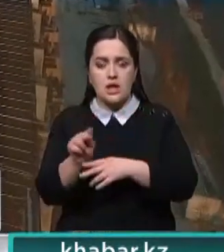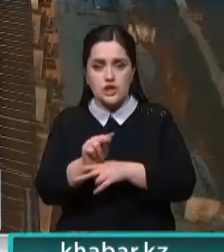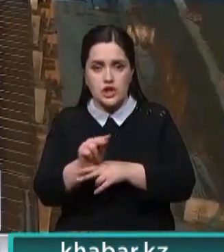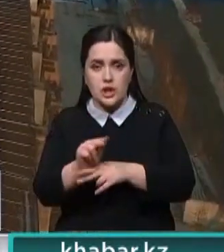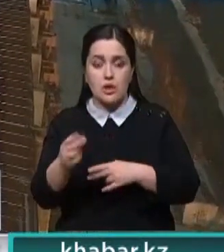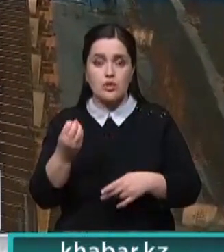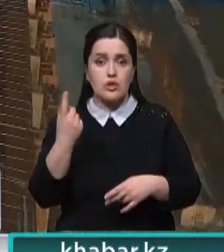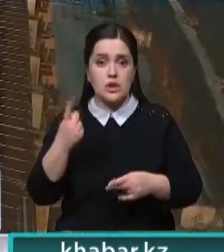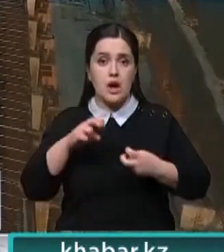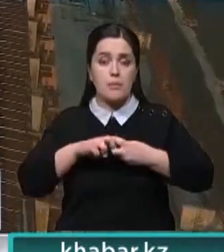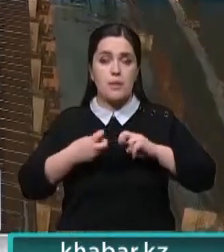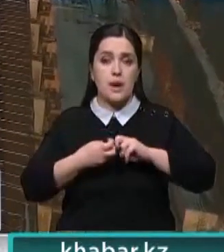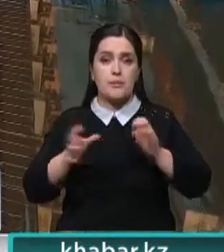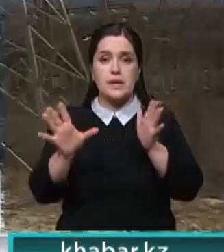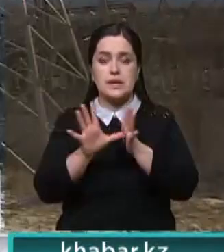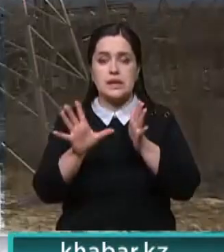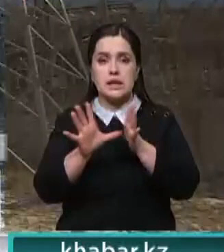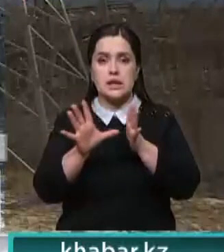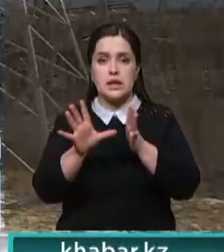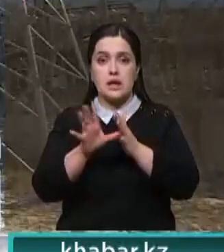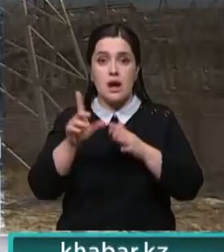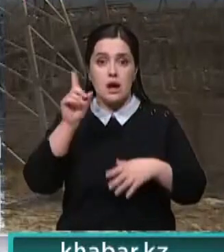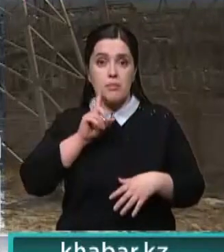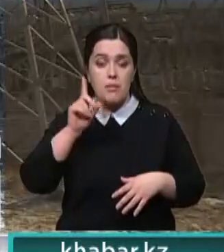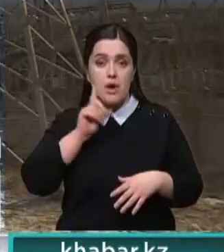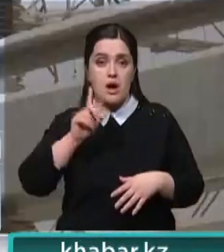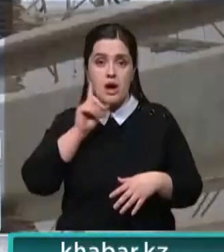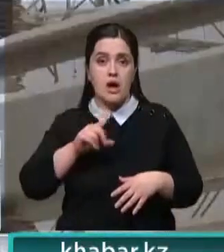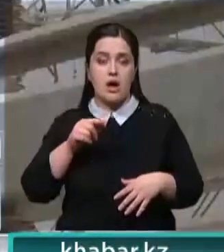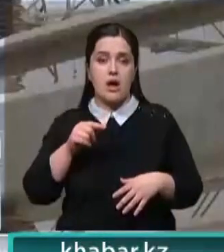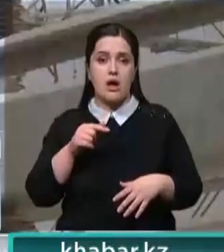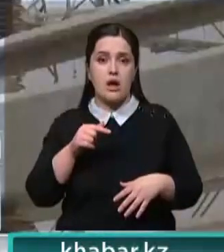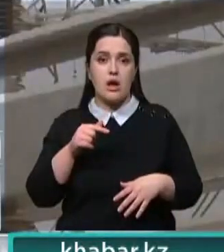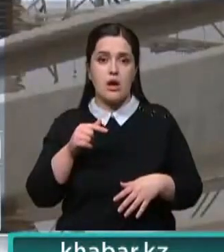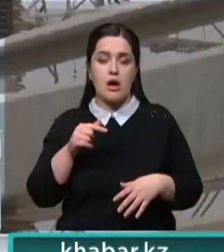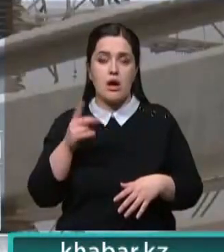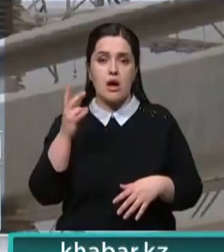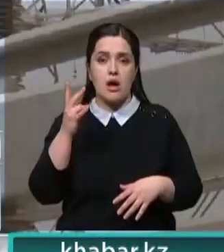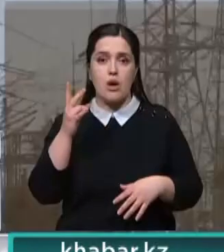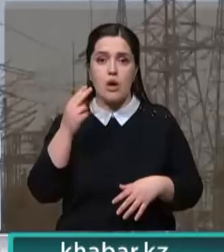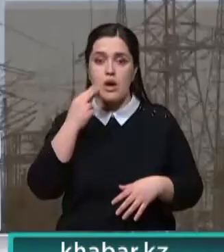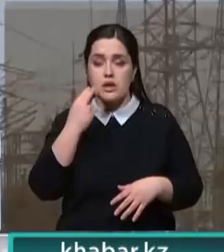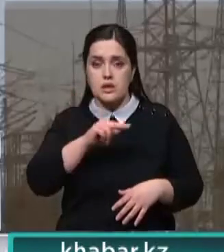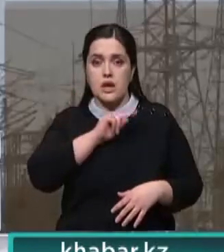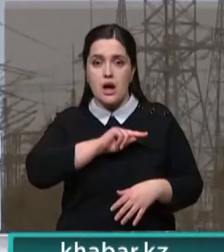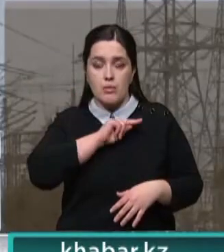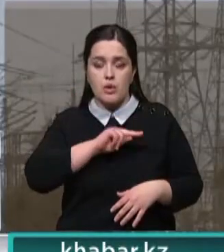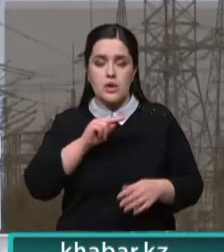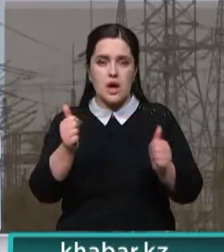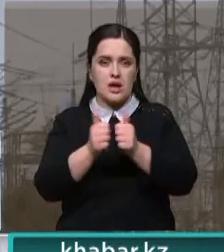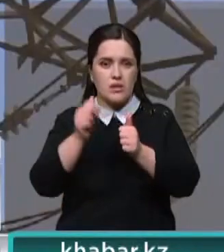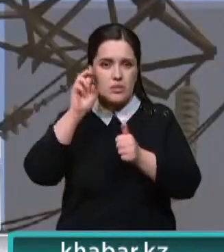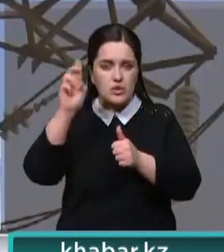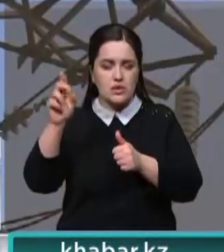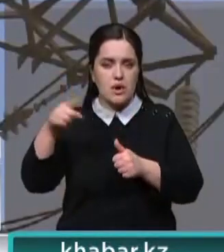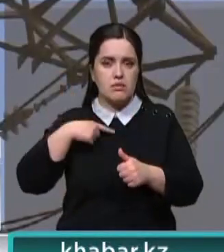одна острая проблема – энергетическая. И пока что мы отчасти зависим от качества работы энергосистем сопредельных государств,